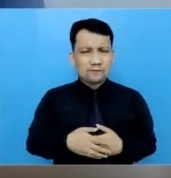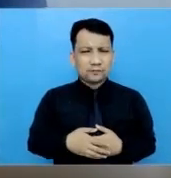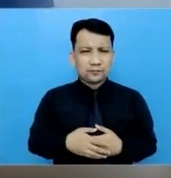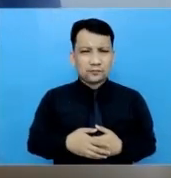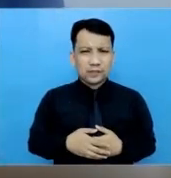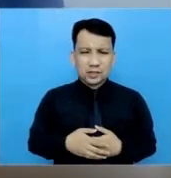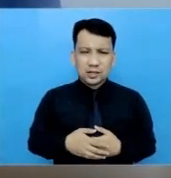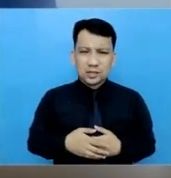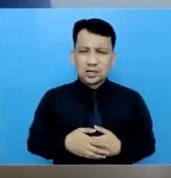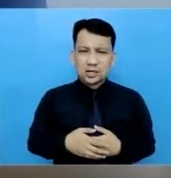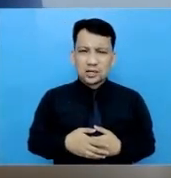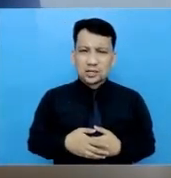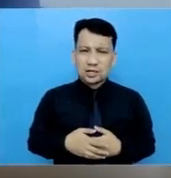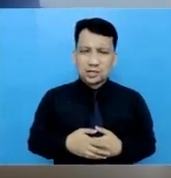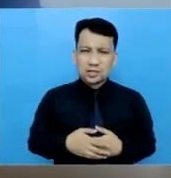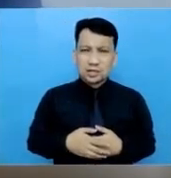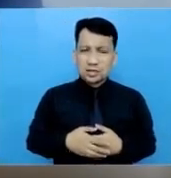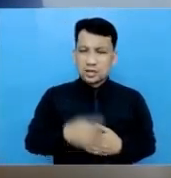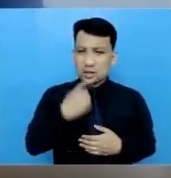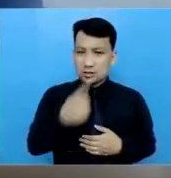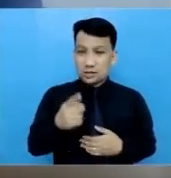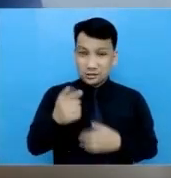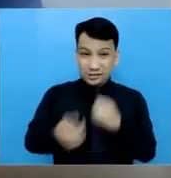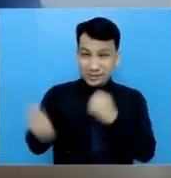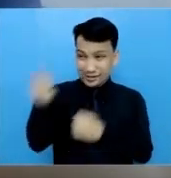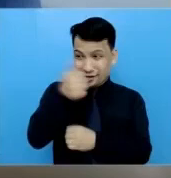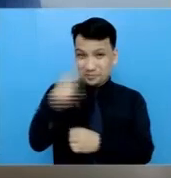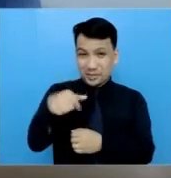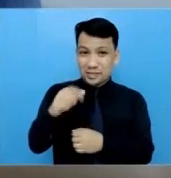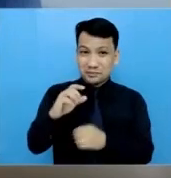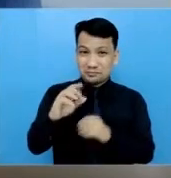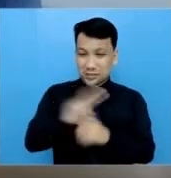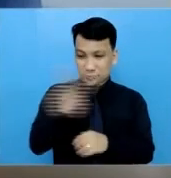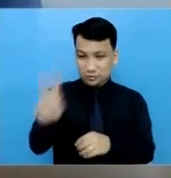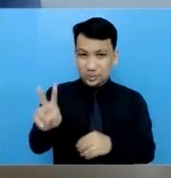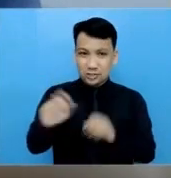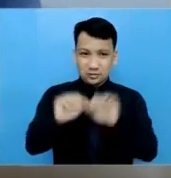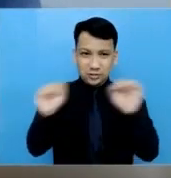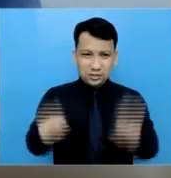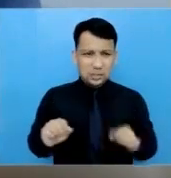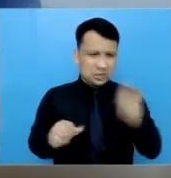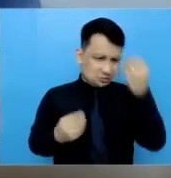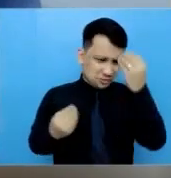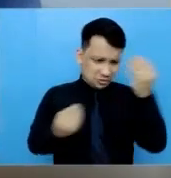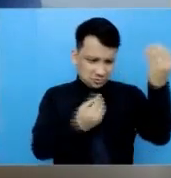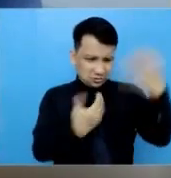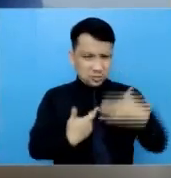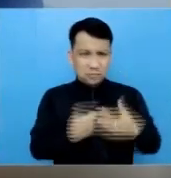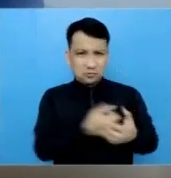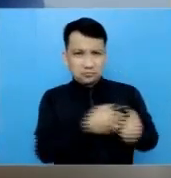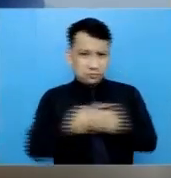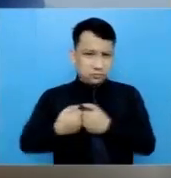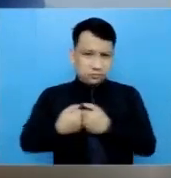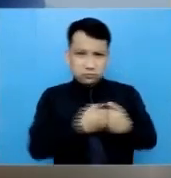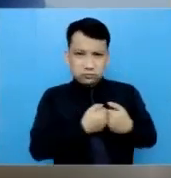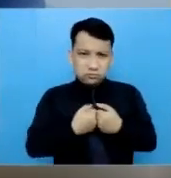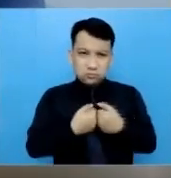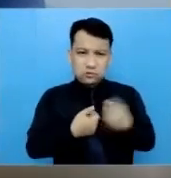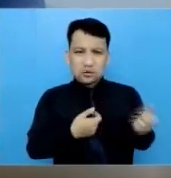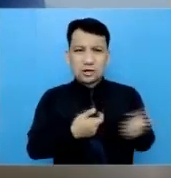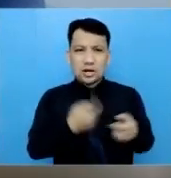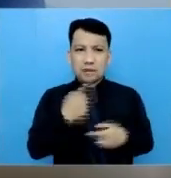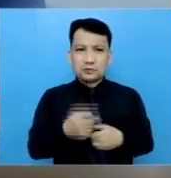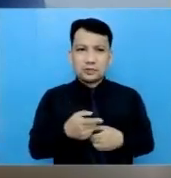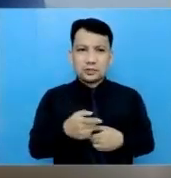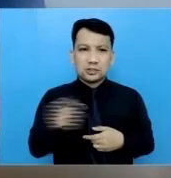daw. Bakit daw po nangagaw ng baril itong bata? Yun lang po sabi niya, nangagaw. Kasi may hawak po siyang suspect